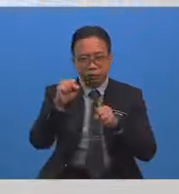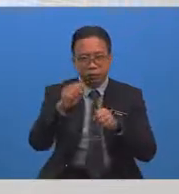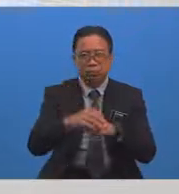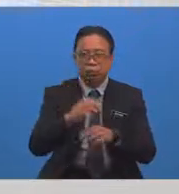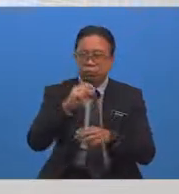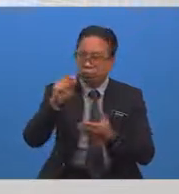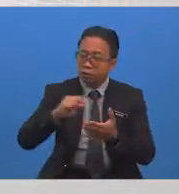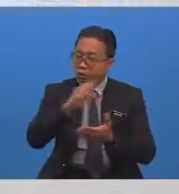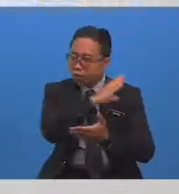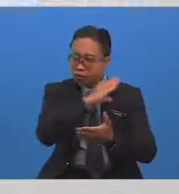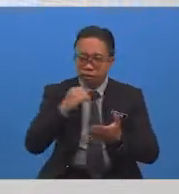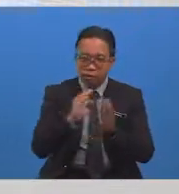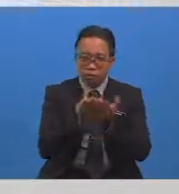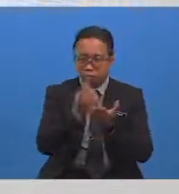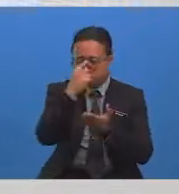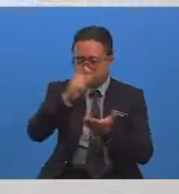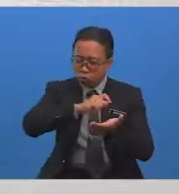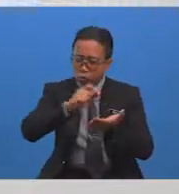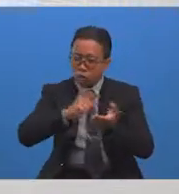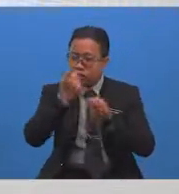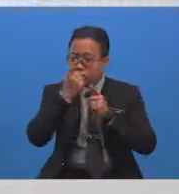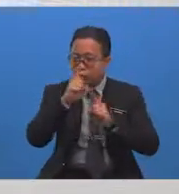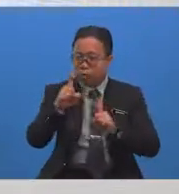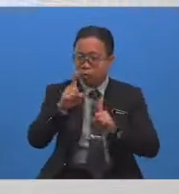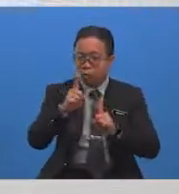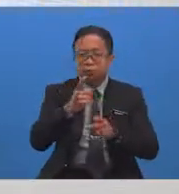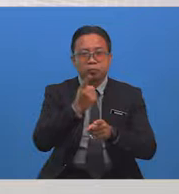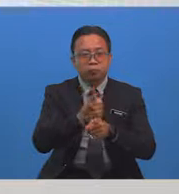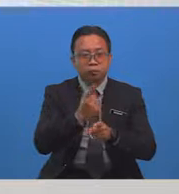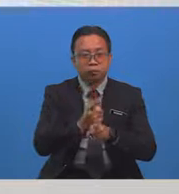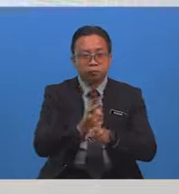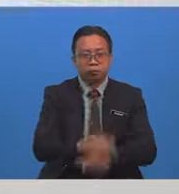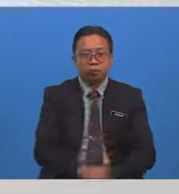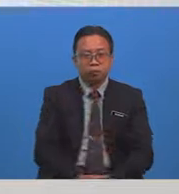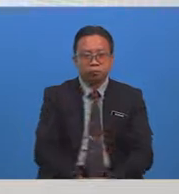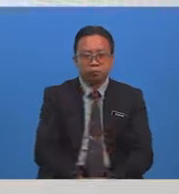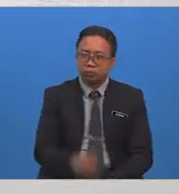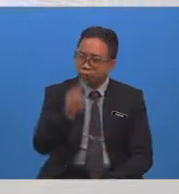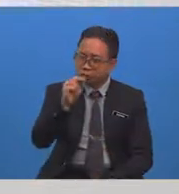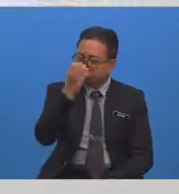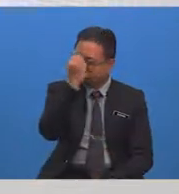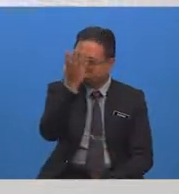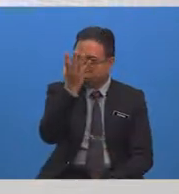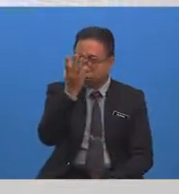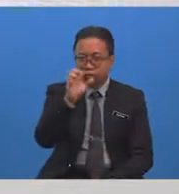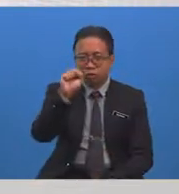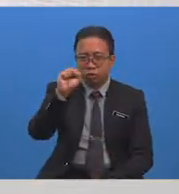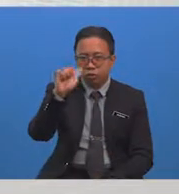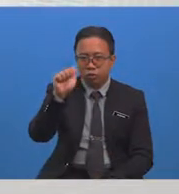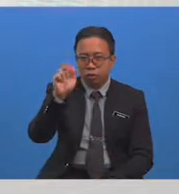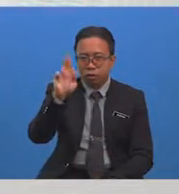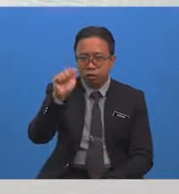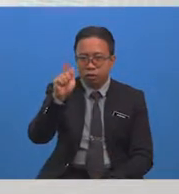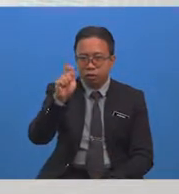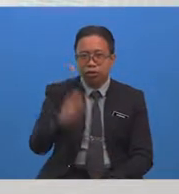pensil dan buku nota untuk menulis jawaban yang betul serta skornya syarat permainannya seperti berikut